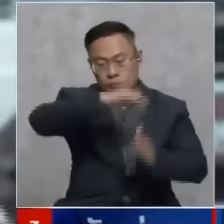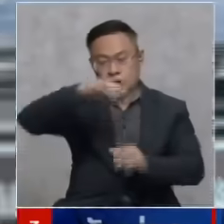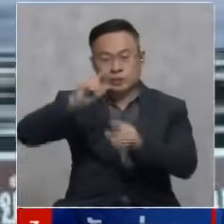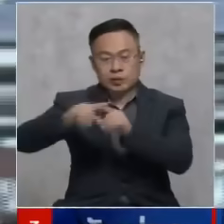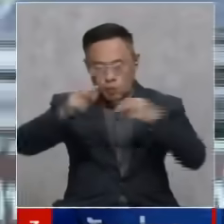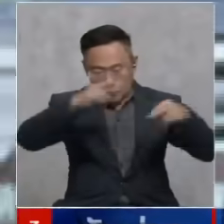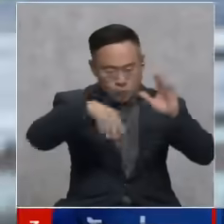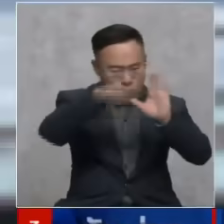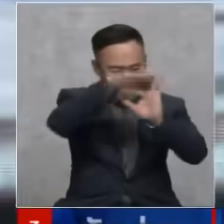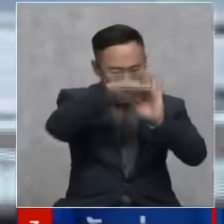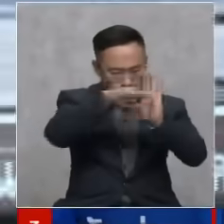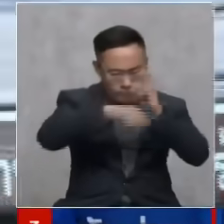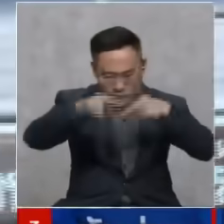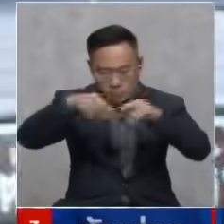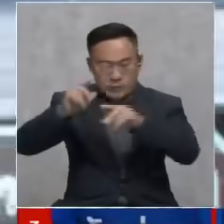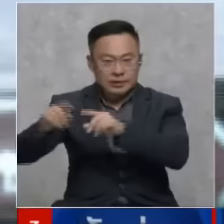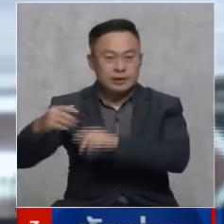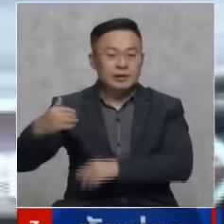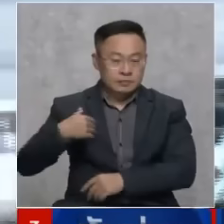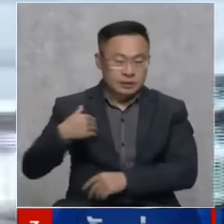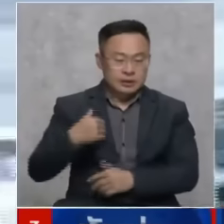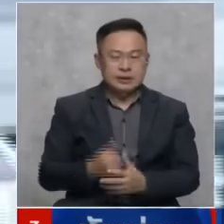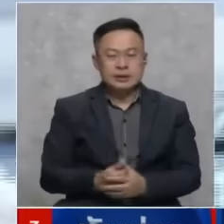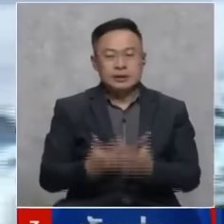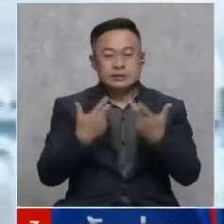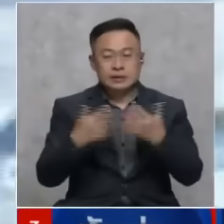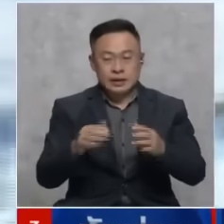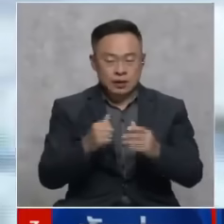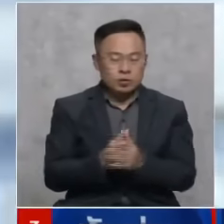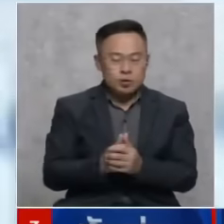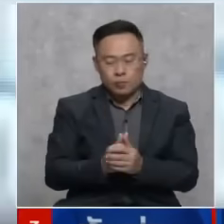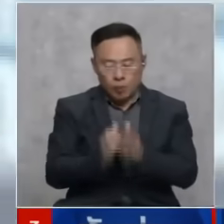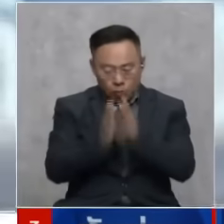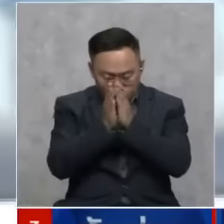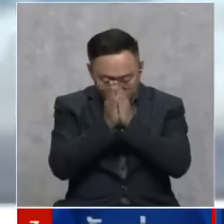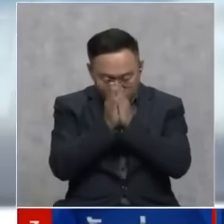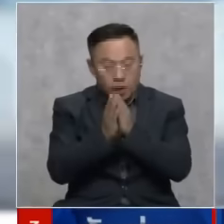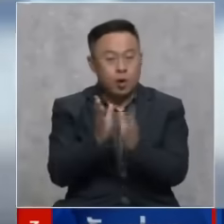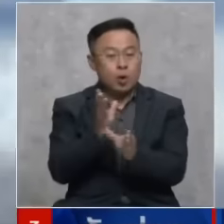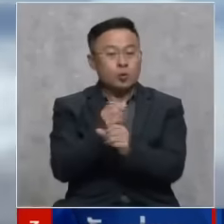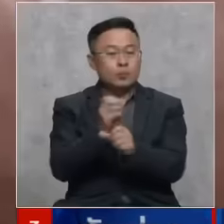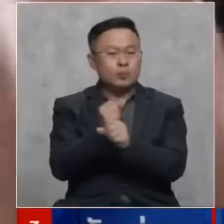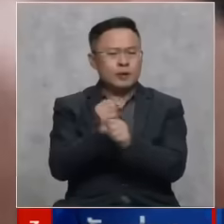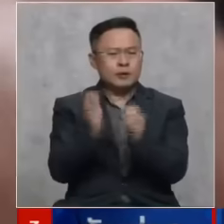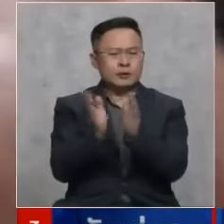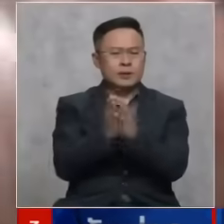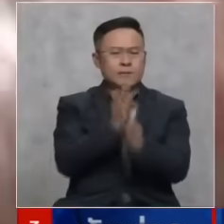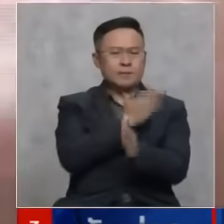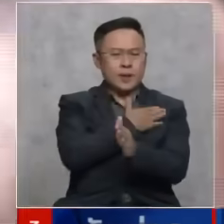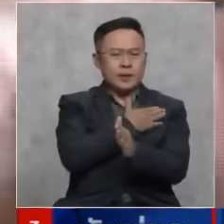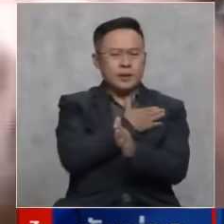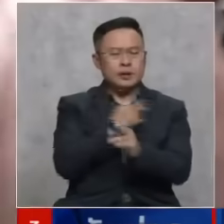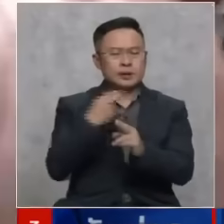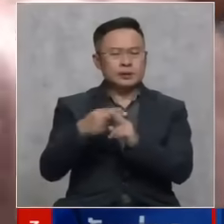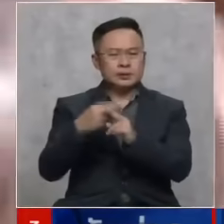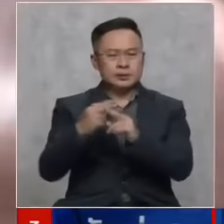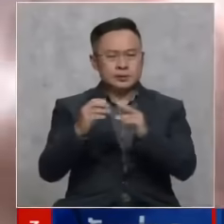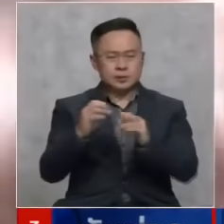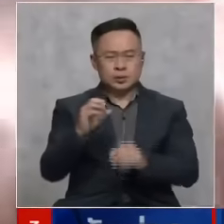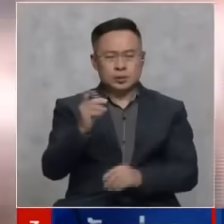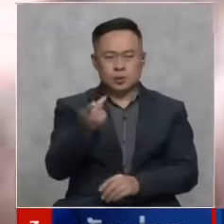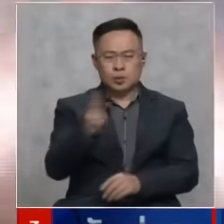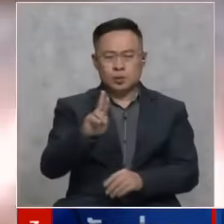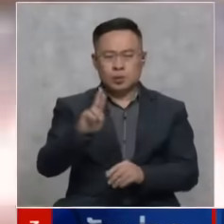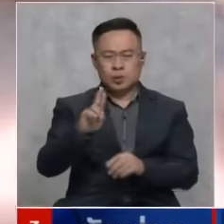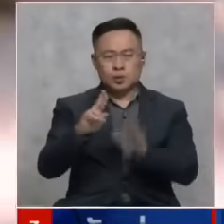จเนี่ยเยอะเลยนะคะคุณผู้ชมไม่ว่าจะเป็นการสักการะสิ่งศักดิ์สิทธิ์อนุสาวรีย์ครูบาศรีวิชัยไปพบปะผู้ประกอบการที่อุทยานวิท